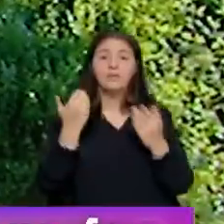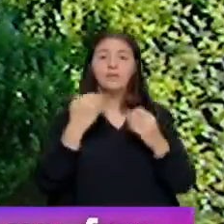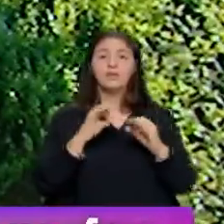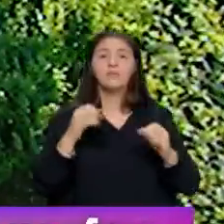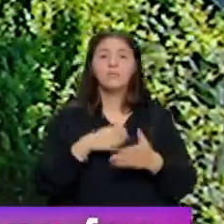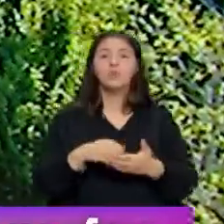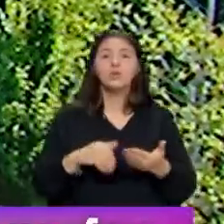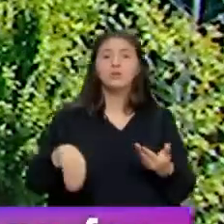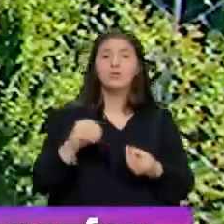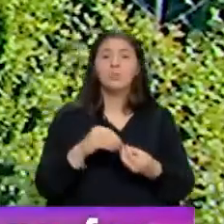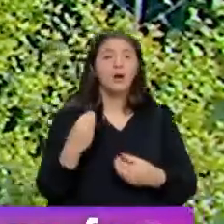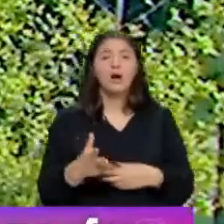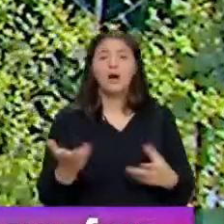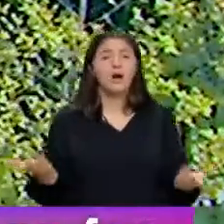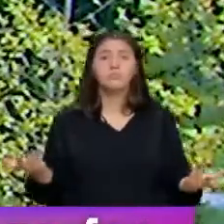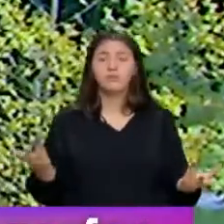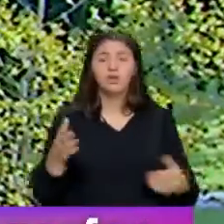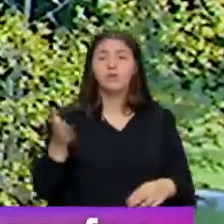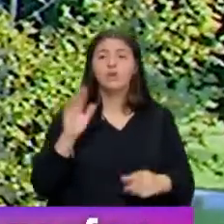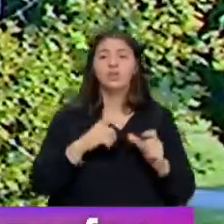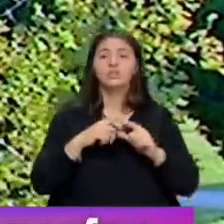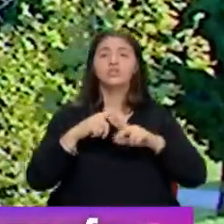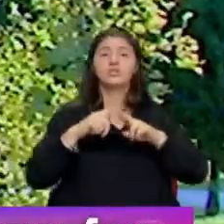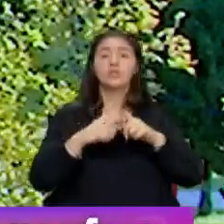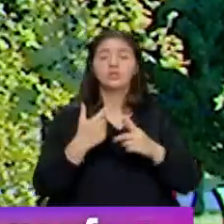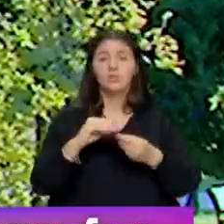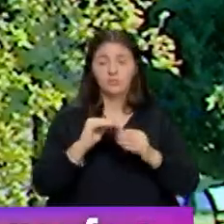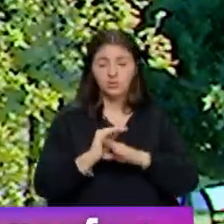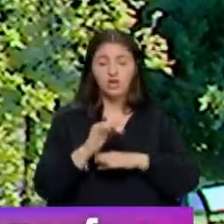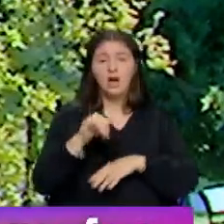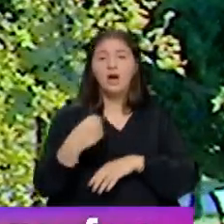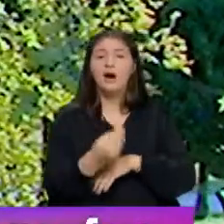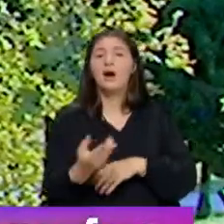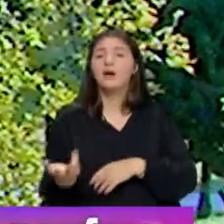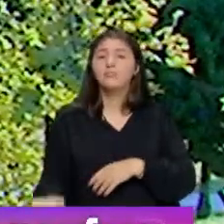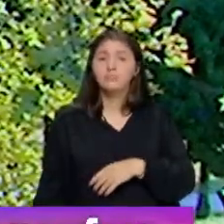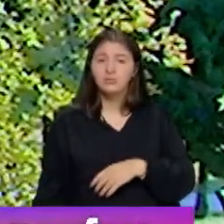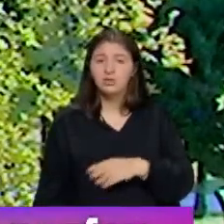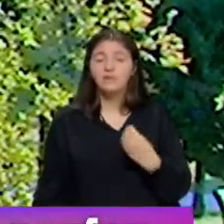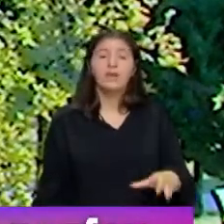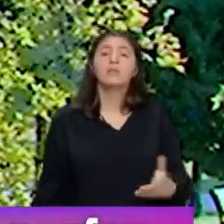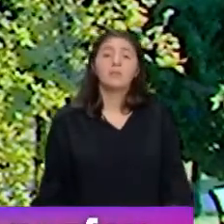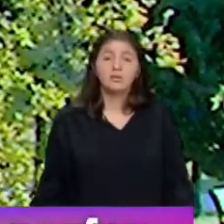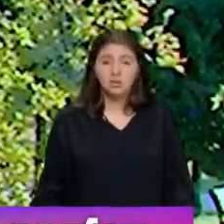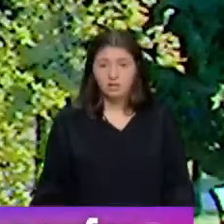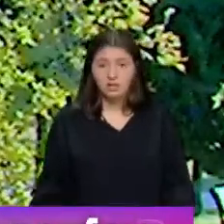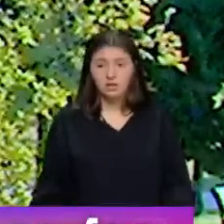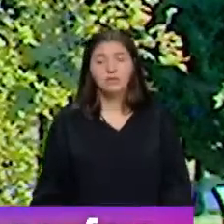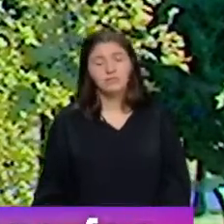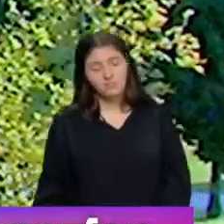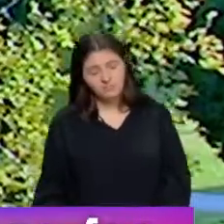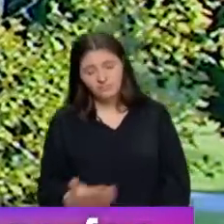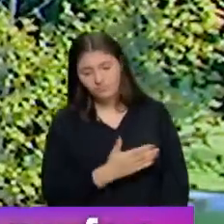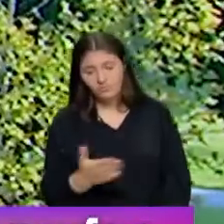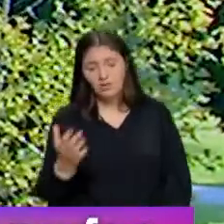yetim maaşlarına zam verilmedi sonra staj mağdurlarına hakları verilmedi verilmedi devam edelim